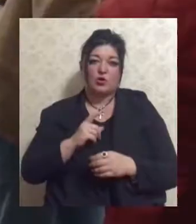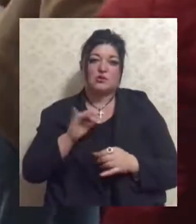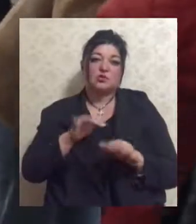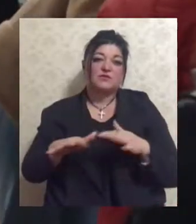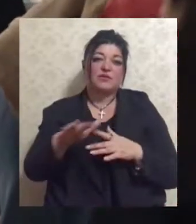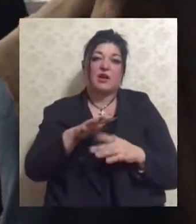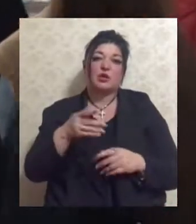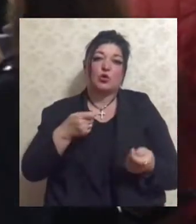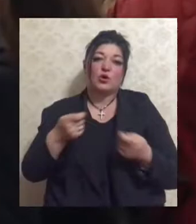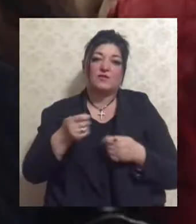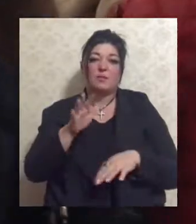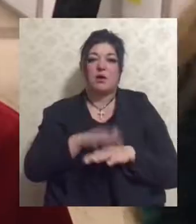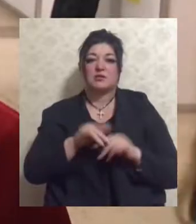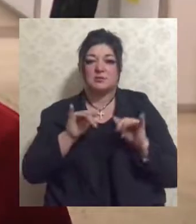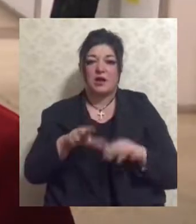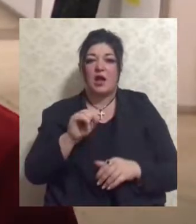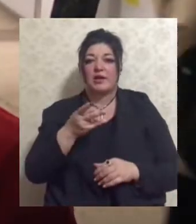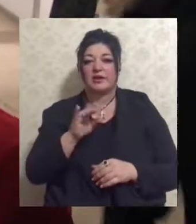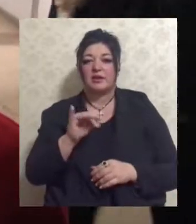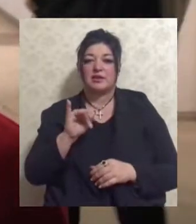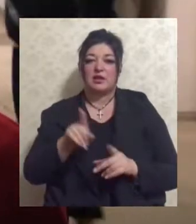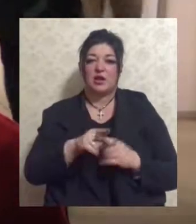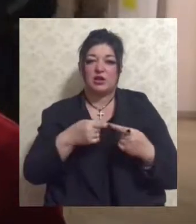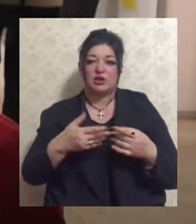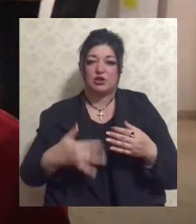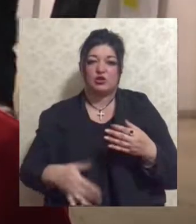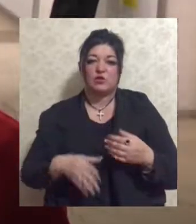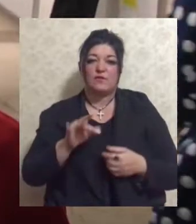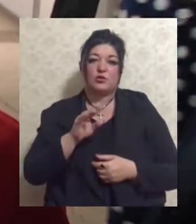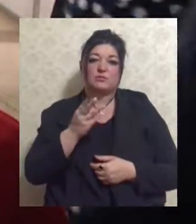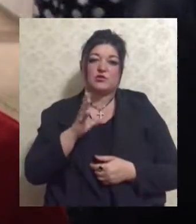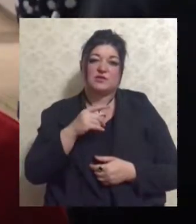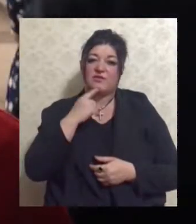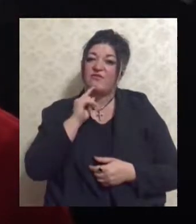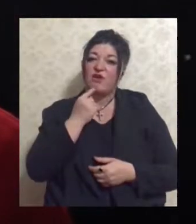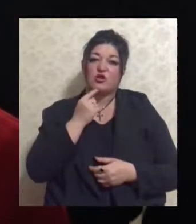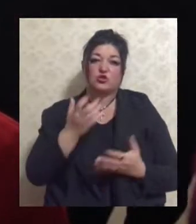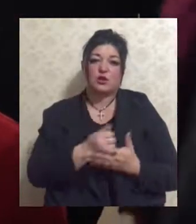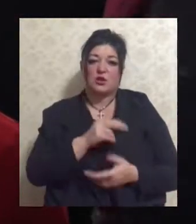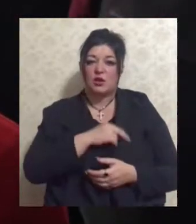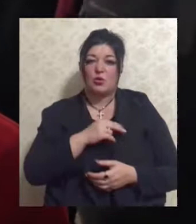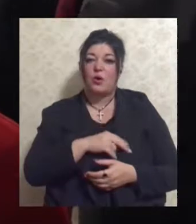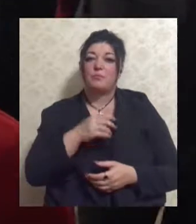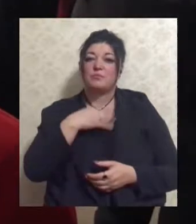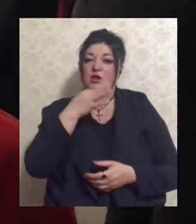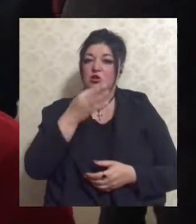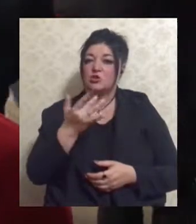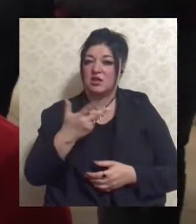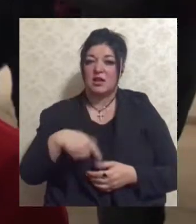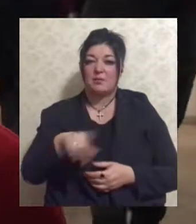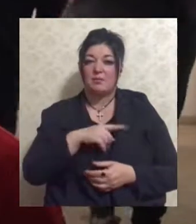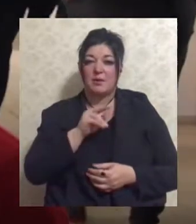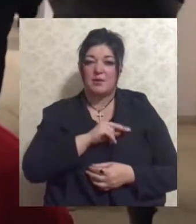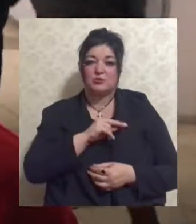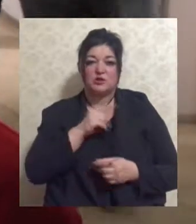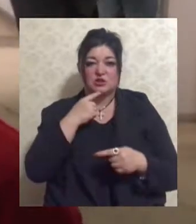банківської справи, IT та інших. Про те, що студентам важко знайти роботу. Відверто скажу, що скільки ми працюємо, завжди ми бачимо, що